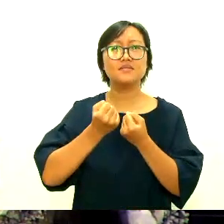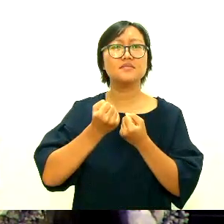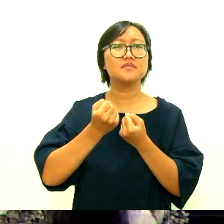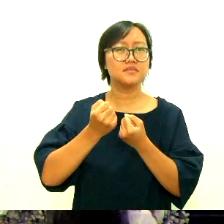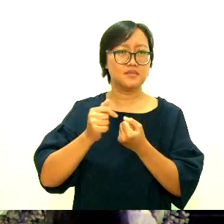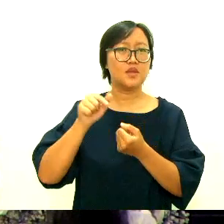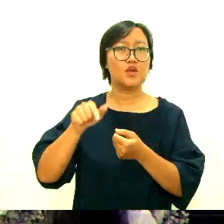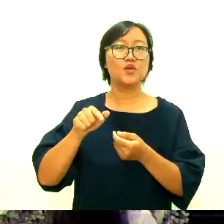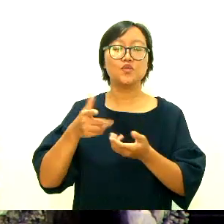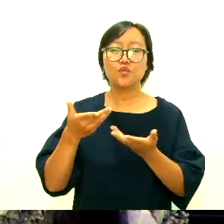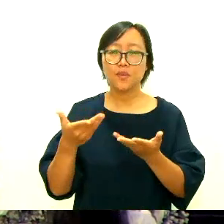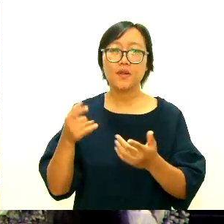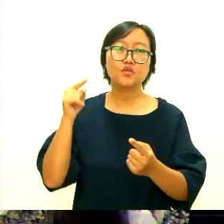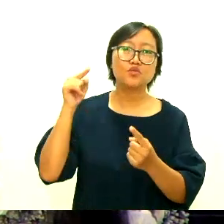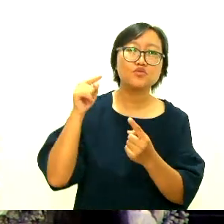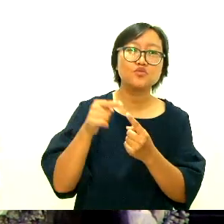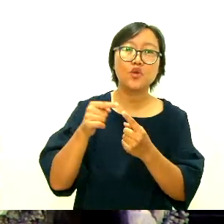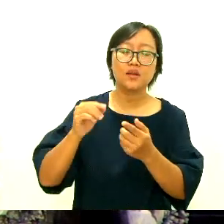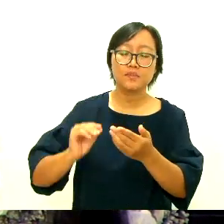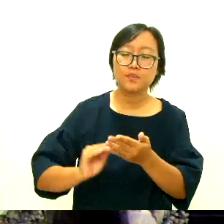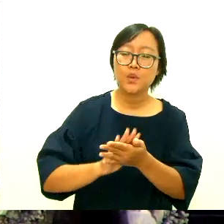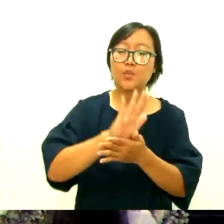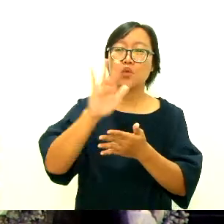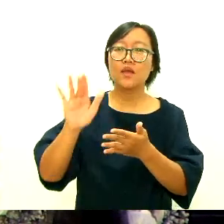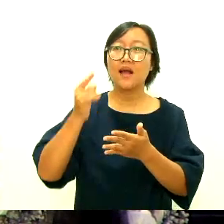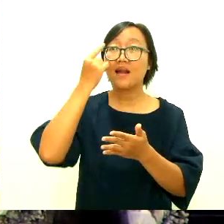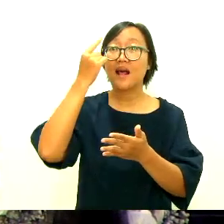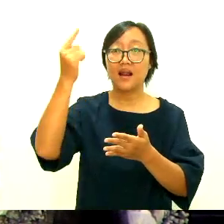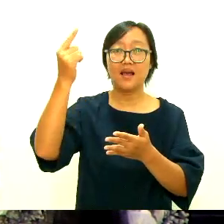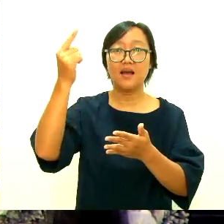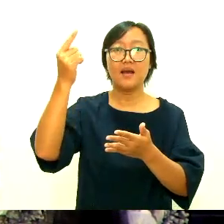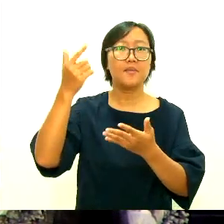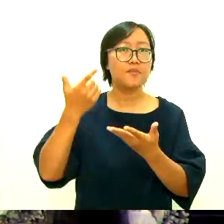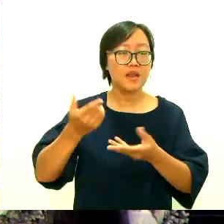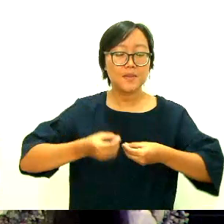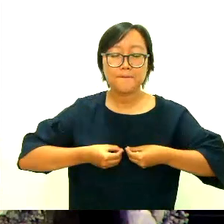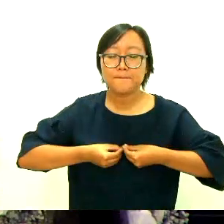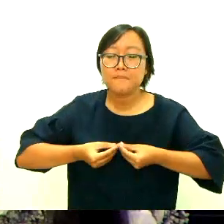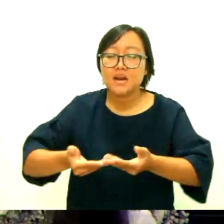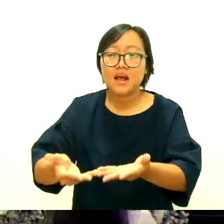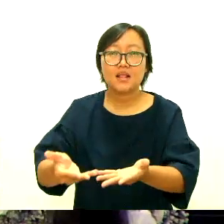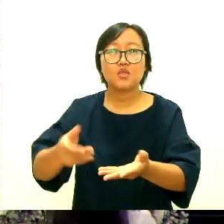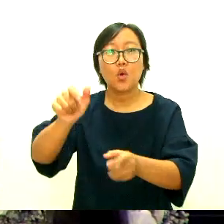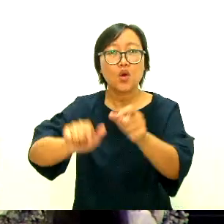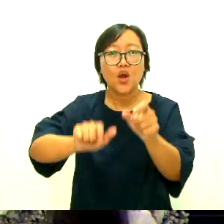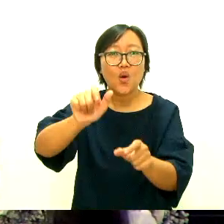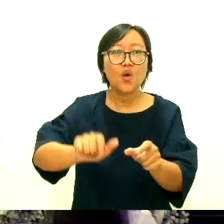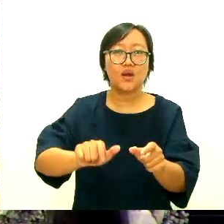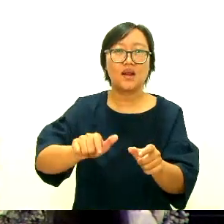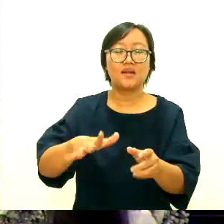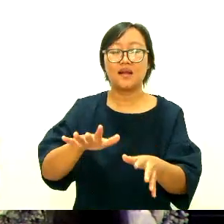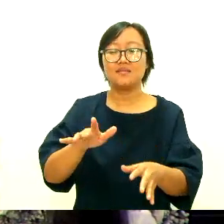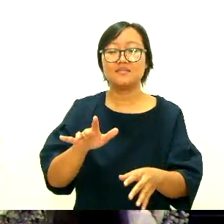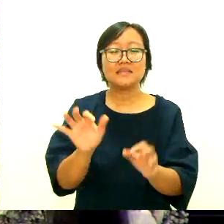memuliakan Allah dan menjadi berkat bagi banyak orang terutama mereka yang tidak punya